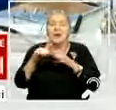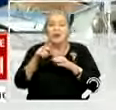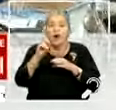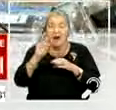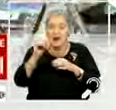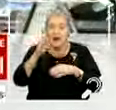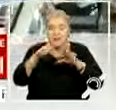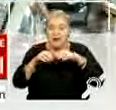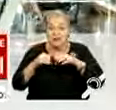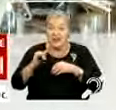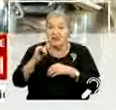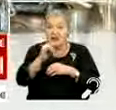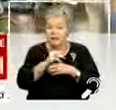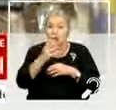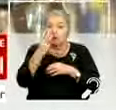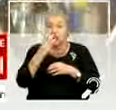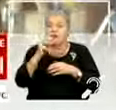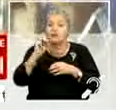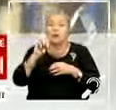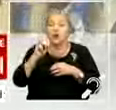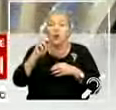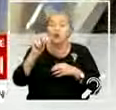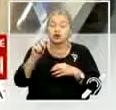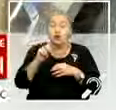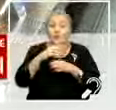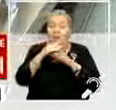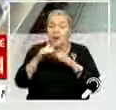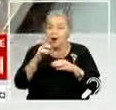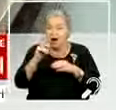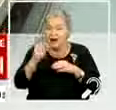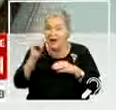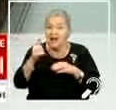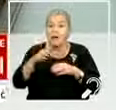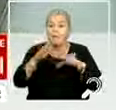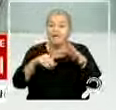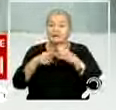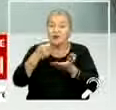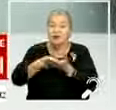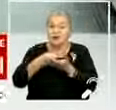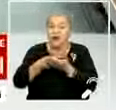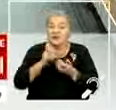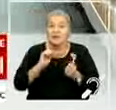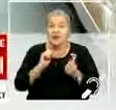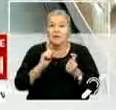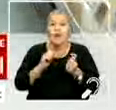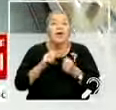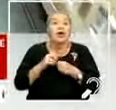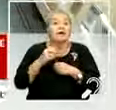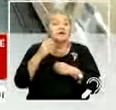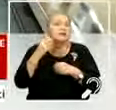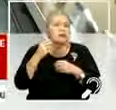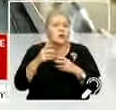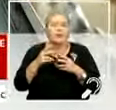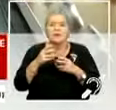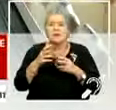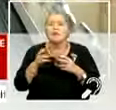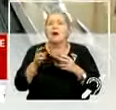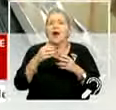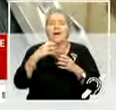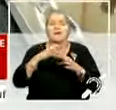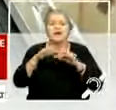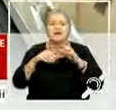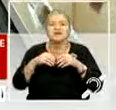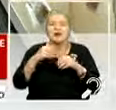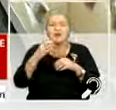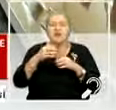Ministerul Transporturilor, 398 de milioane de lei la Ministerul Finanțelor Publice, 10 milioane de lei la Ministerul Culturii, dar